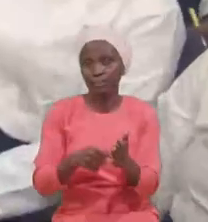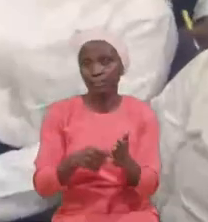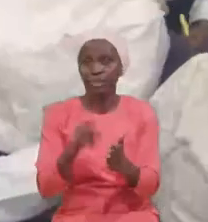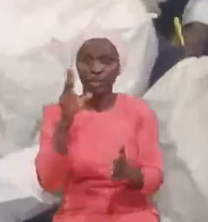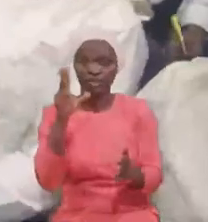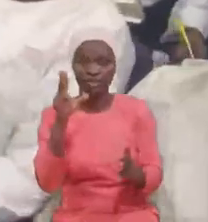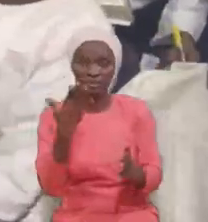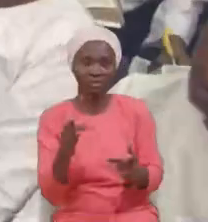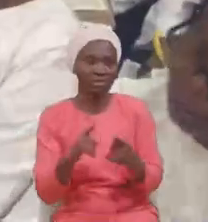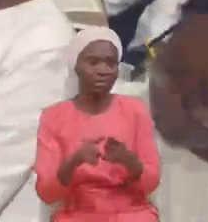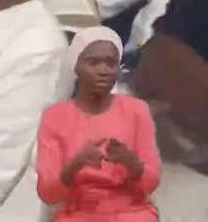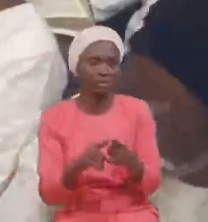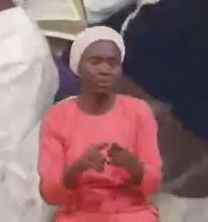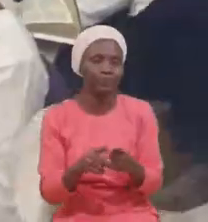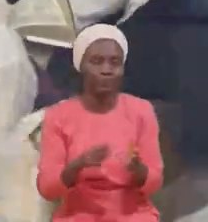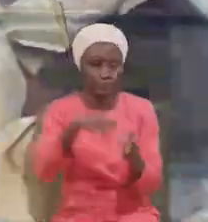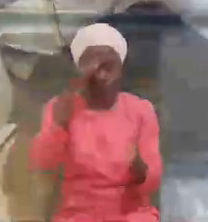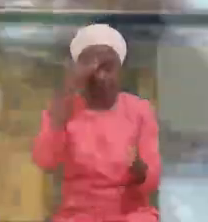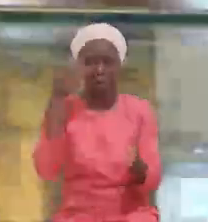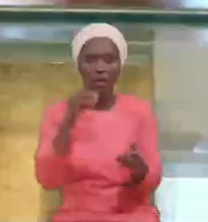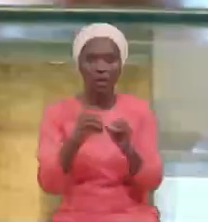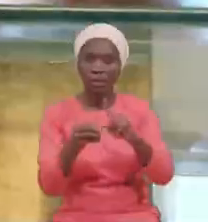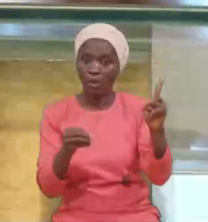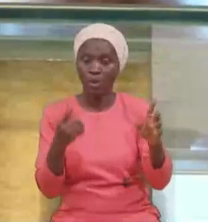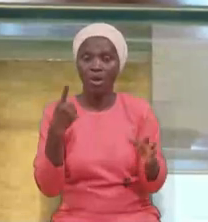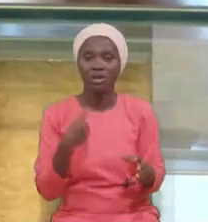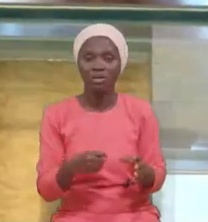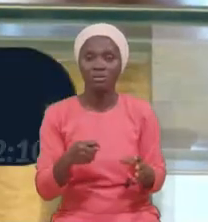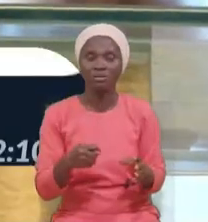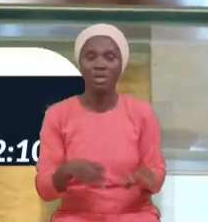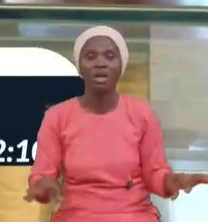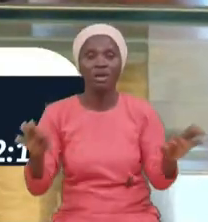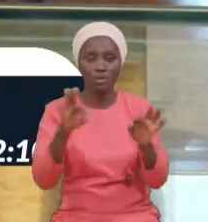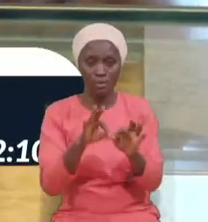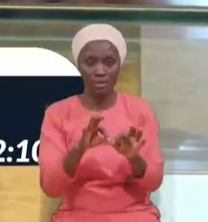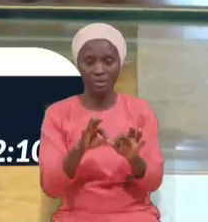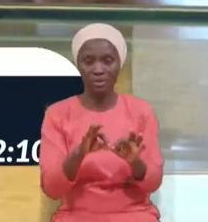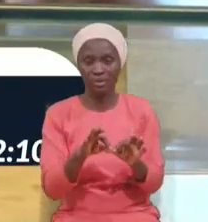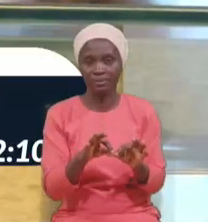1, nous allons voir la particularité du silence